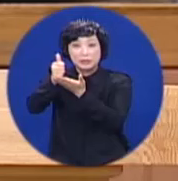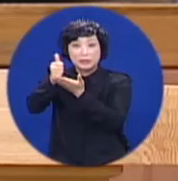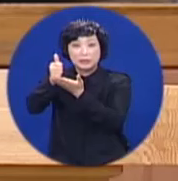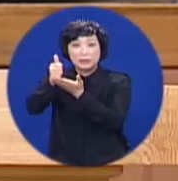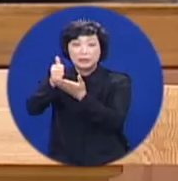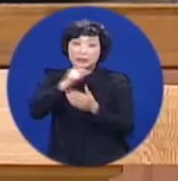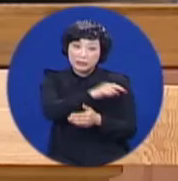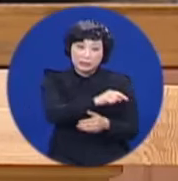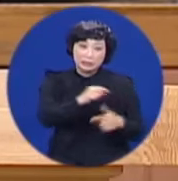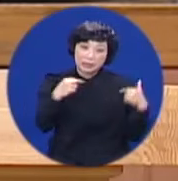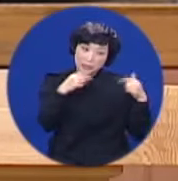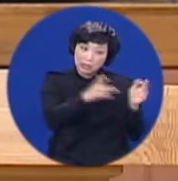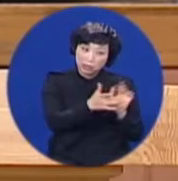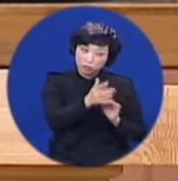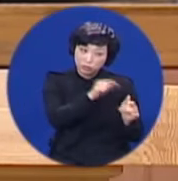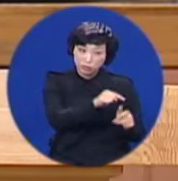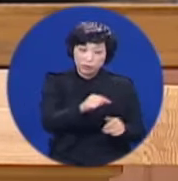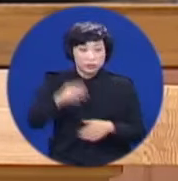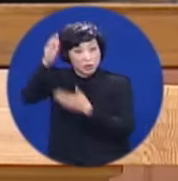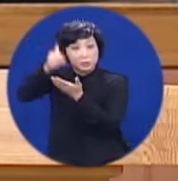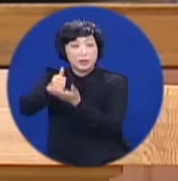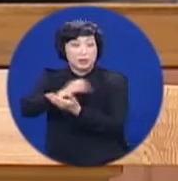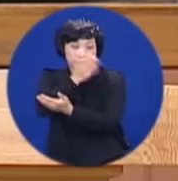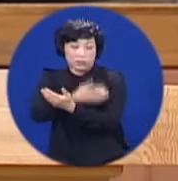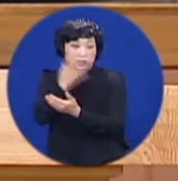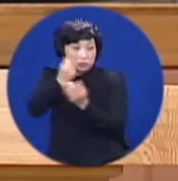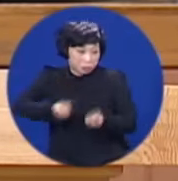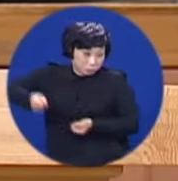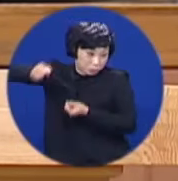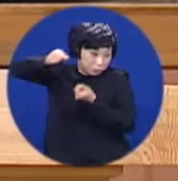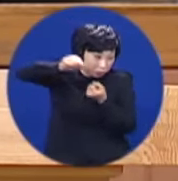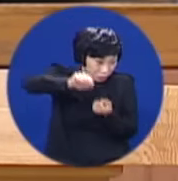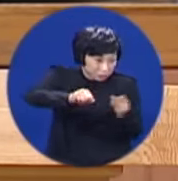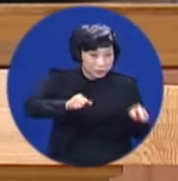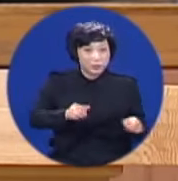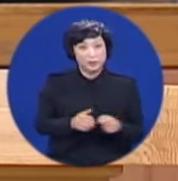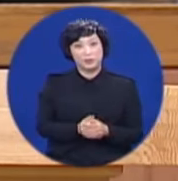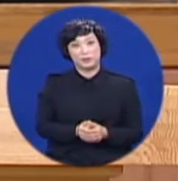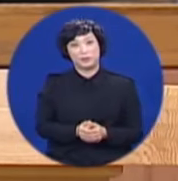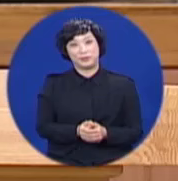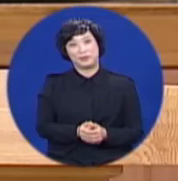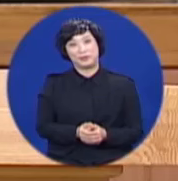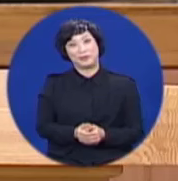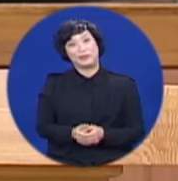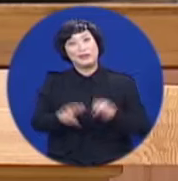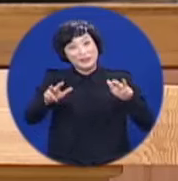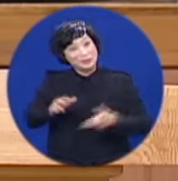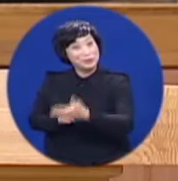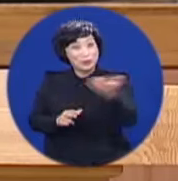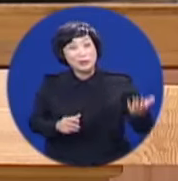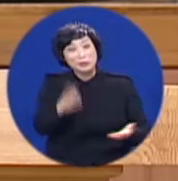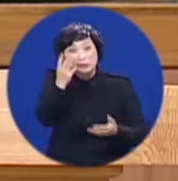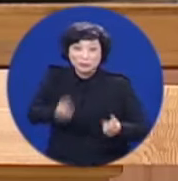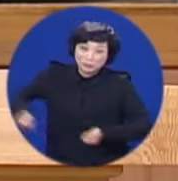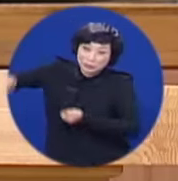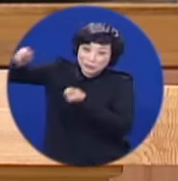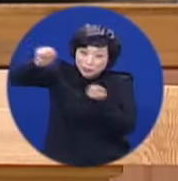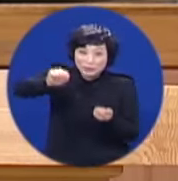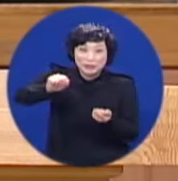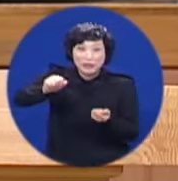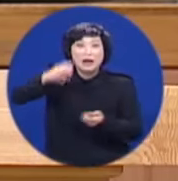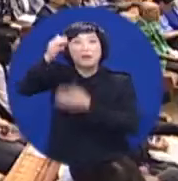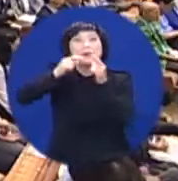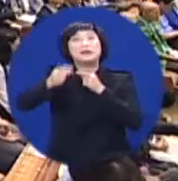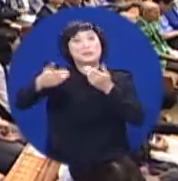예수에게 성령과 능력을 기름부터 부으심에 오늘 지금 여러분이 기음부터 부음을